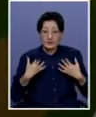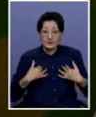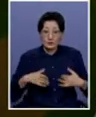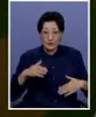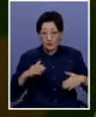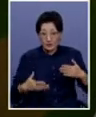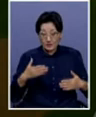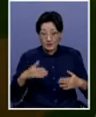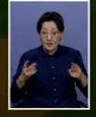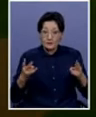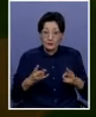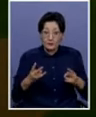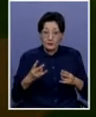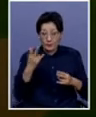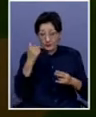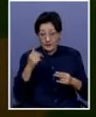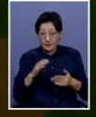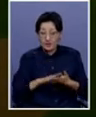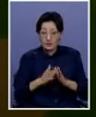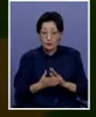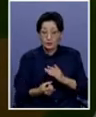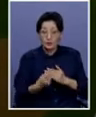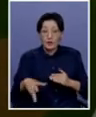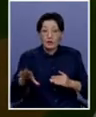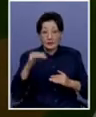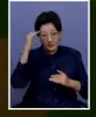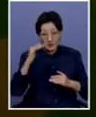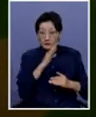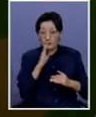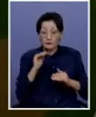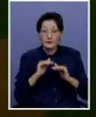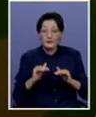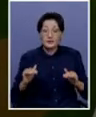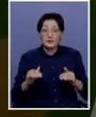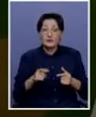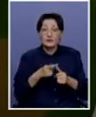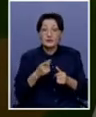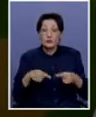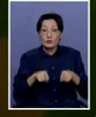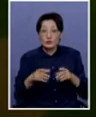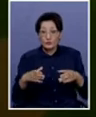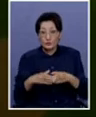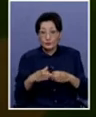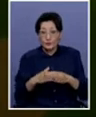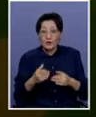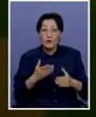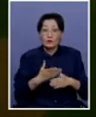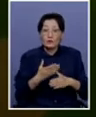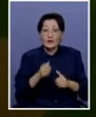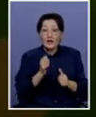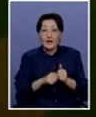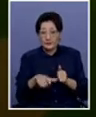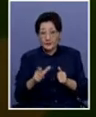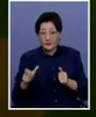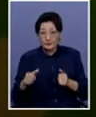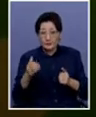мүшелерін қозғалтып, қажетіне бейімдеуіне де жағдай туғызады. Барша ата-аналар мен балалардың атынан осы ұйымға және үлес қосқан әрбір